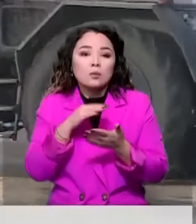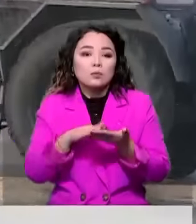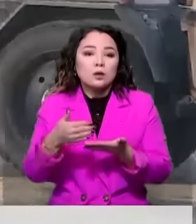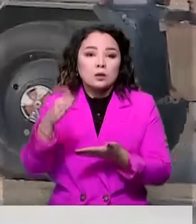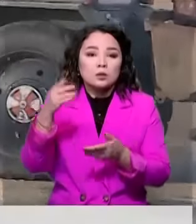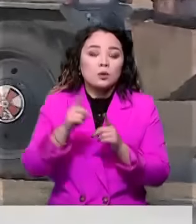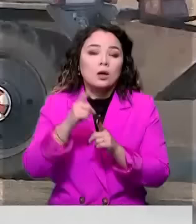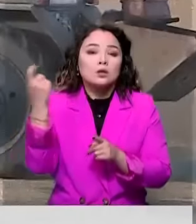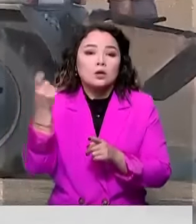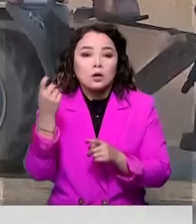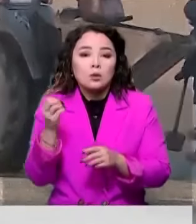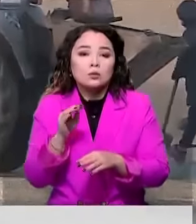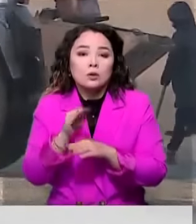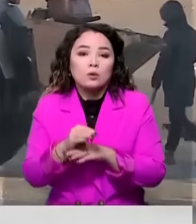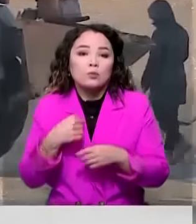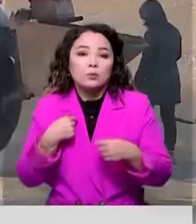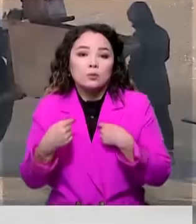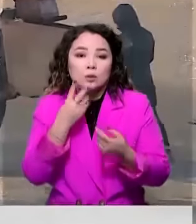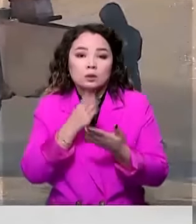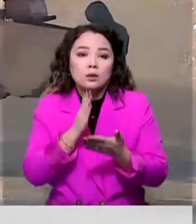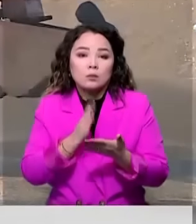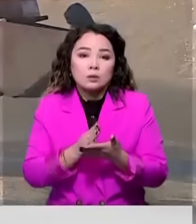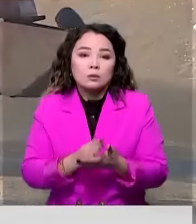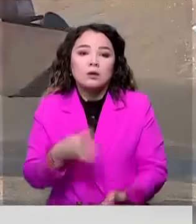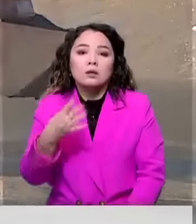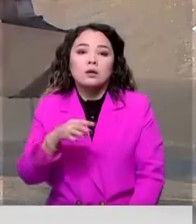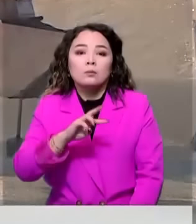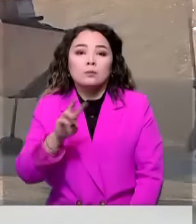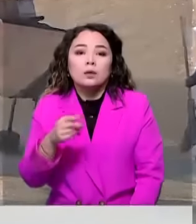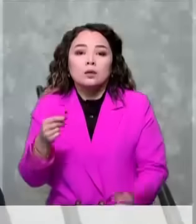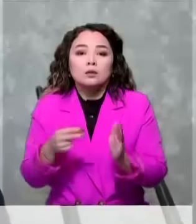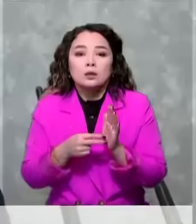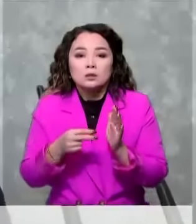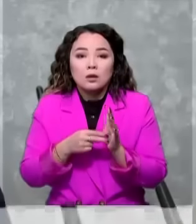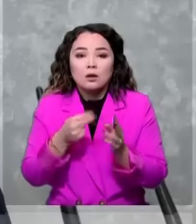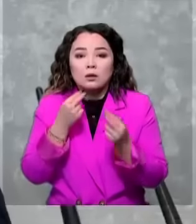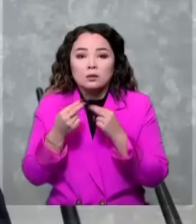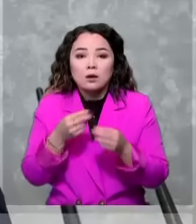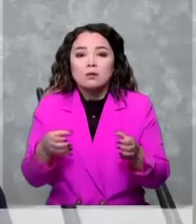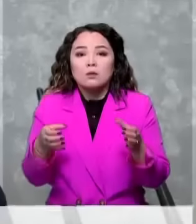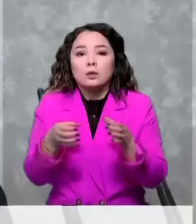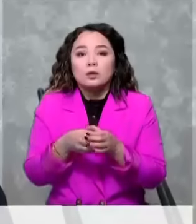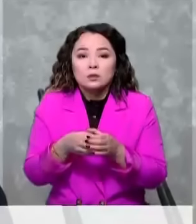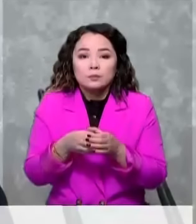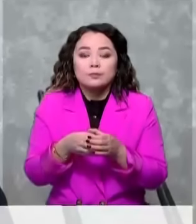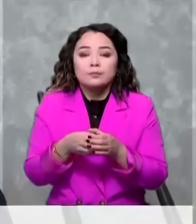еңсеру шаруаларға тағы мұң болып тұр. 40 миллиард теңге азық-түлік корпорациясы